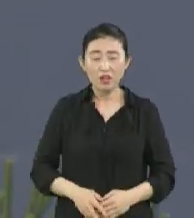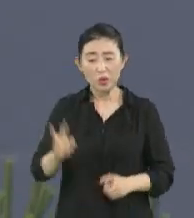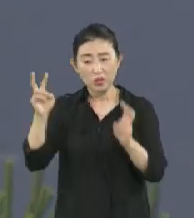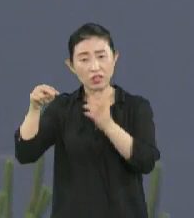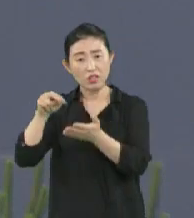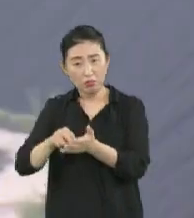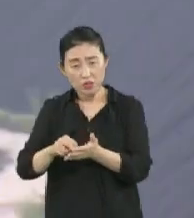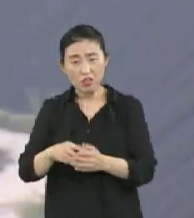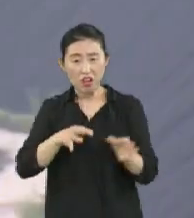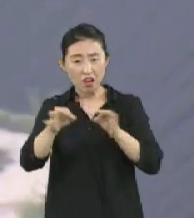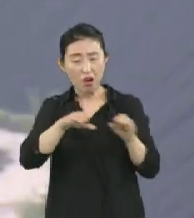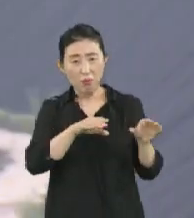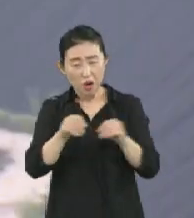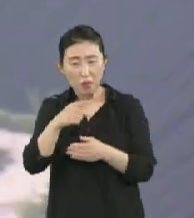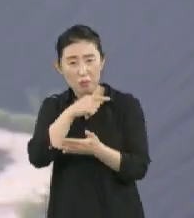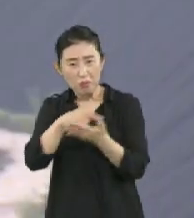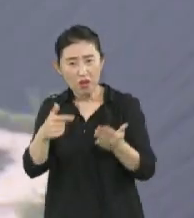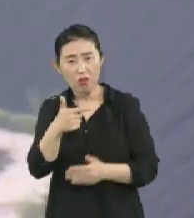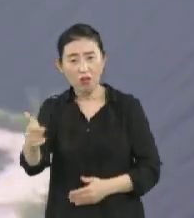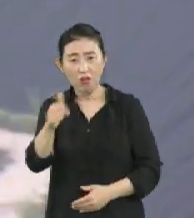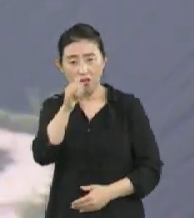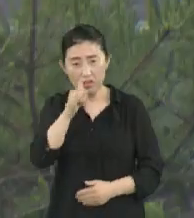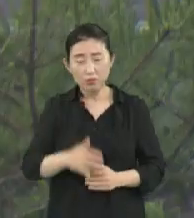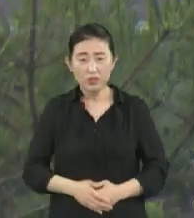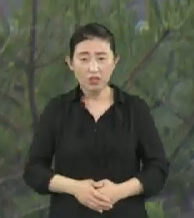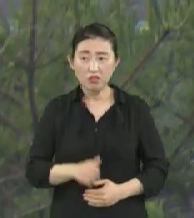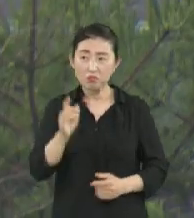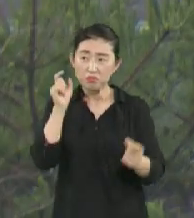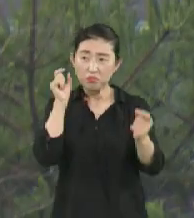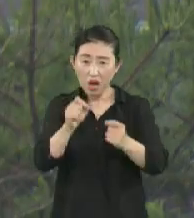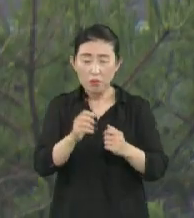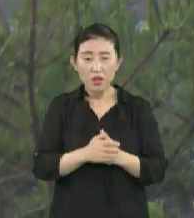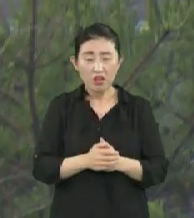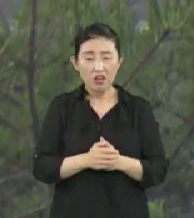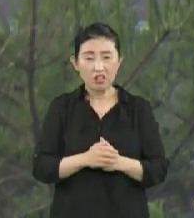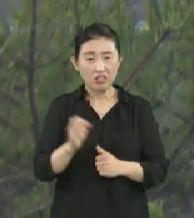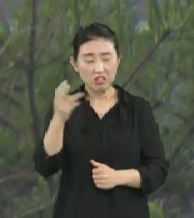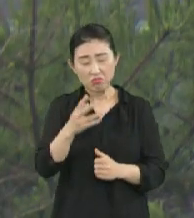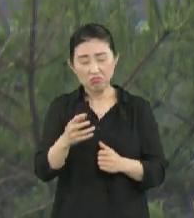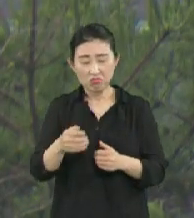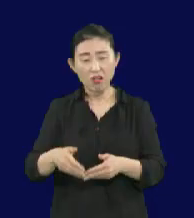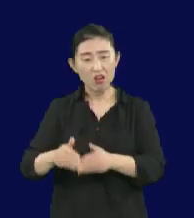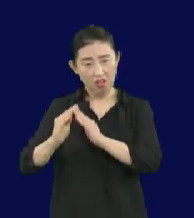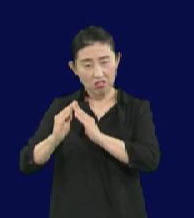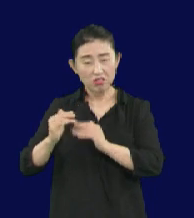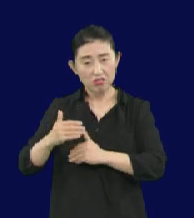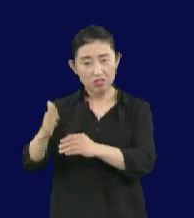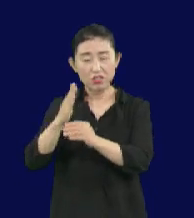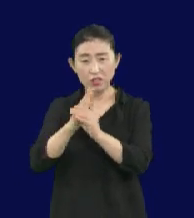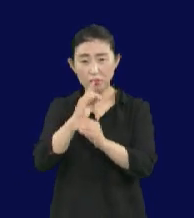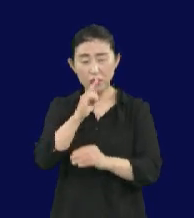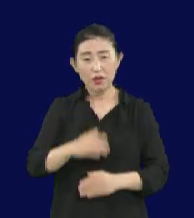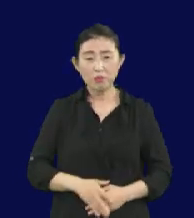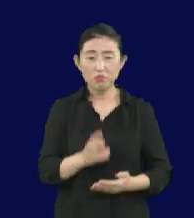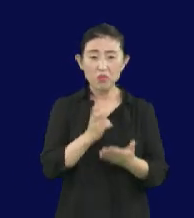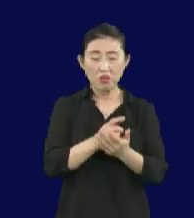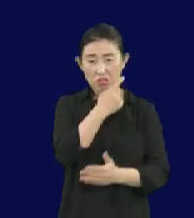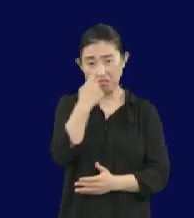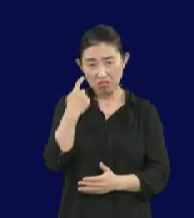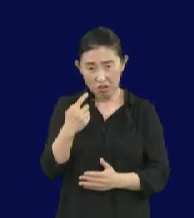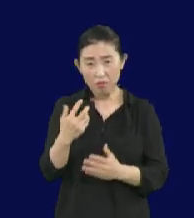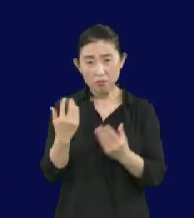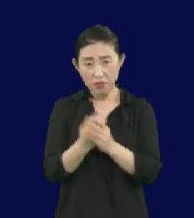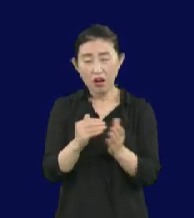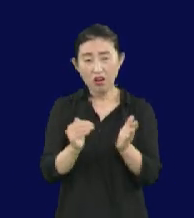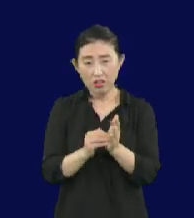측은 그동안 영업 중단으로 피해가 컸다며 조만간 산폐장 건설을 재개하겠다고 밝혔습니다. 또 법적 근거까지